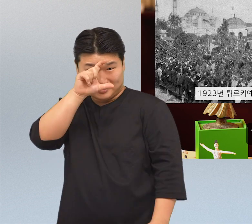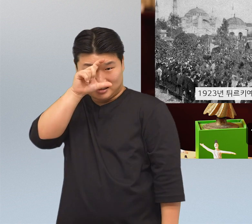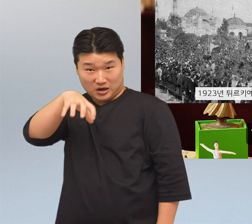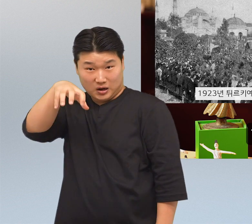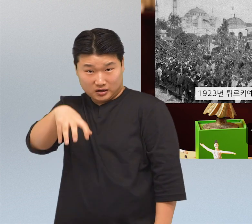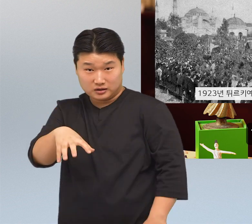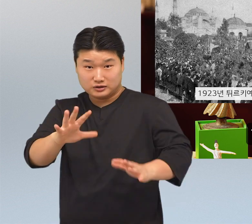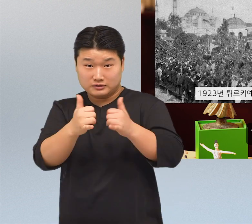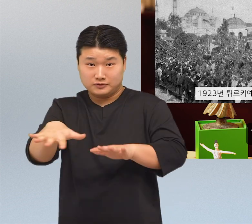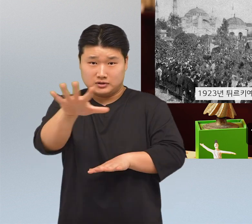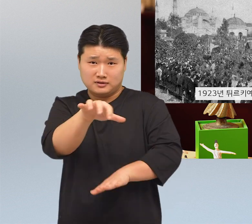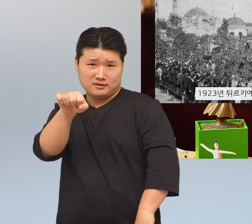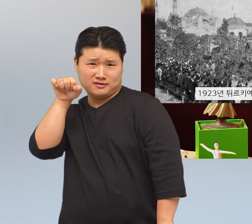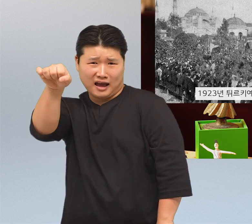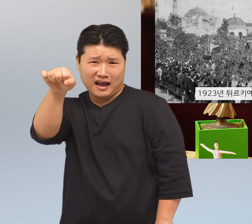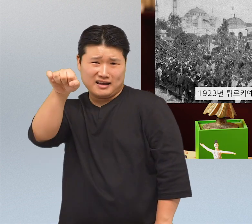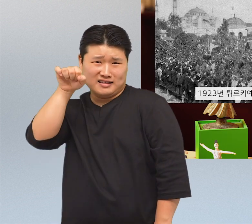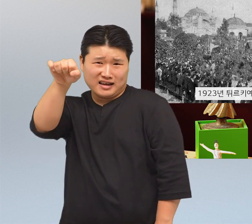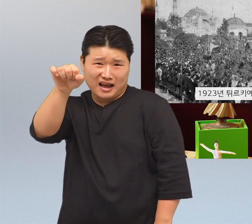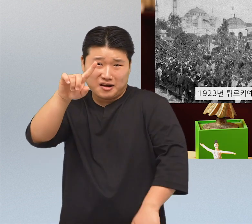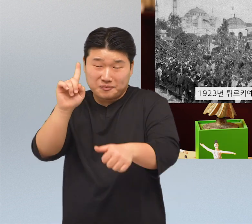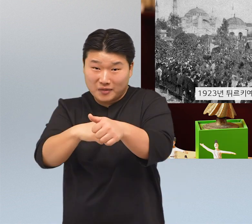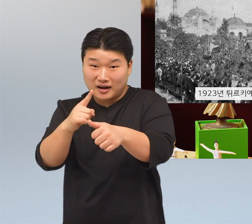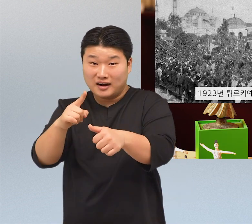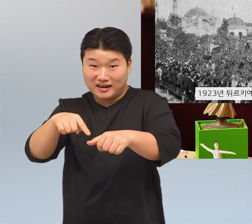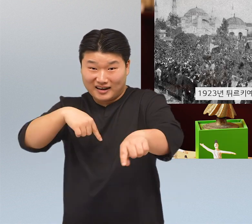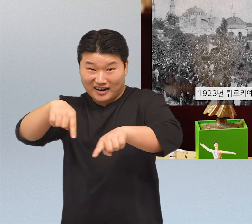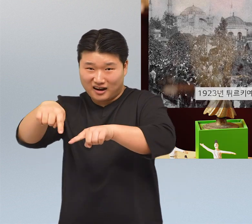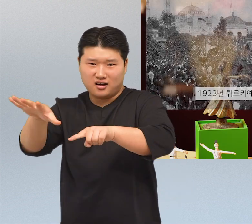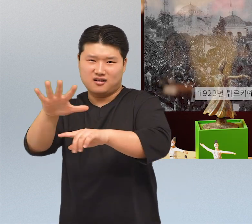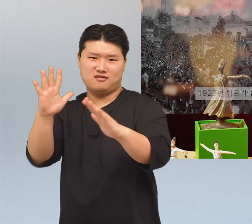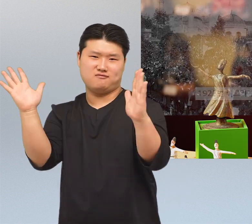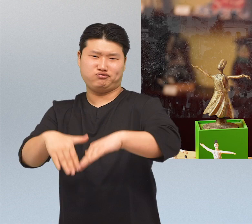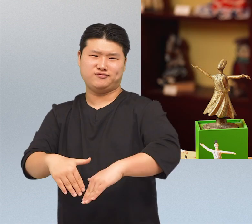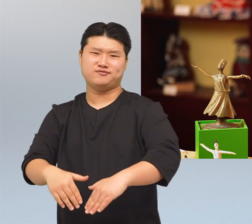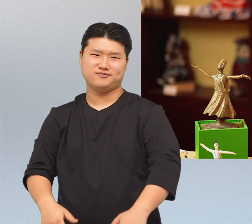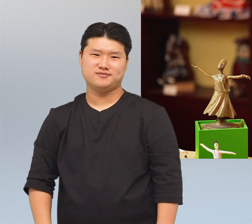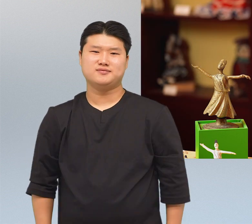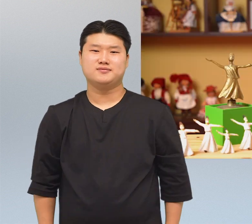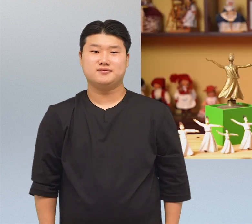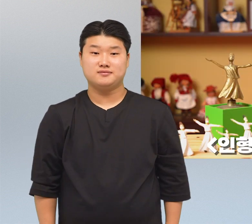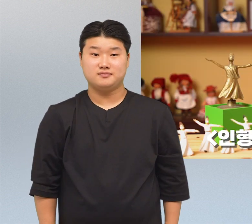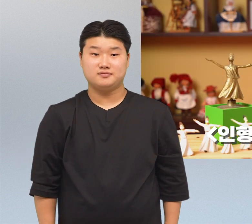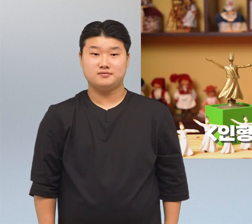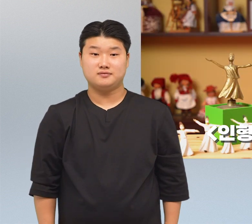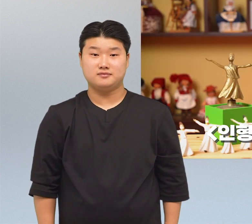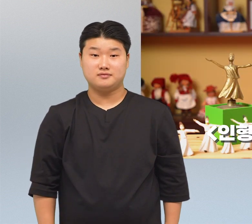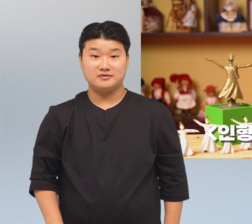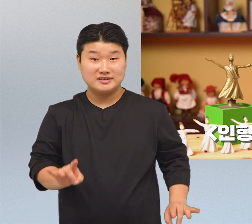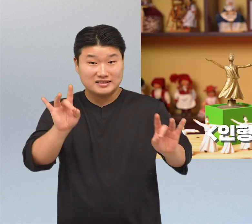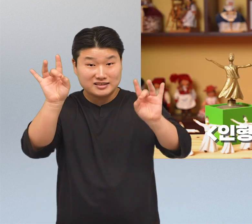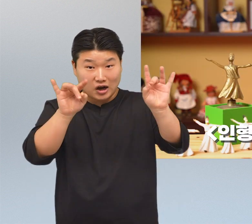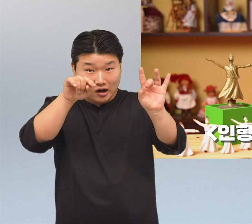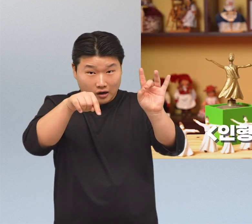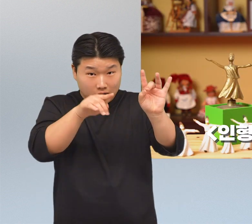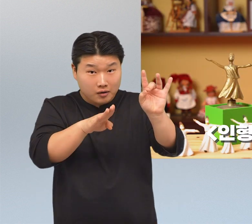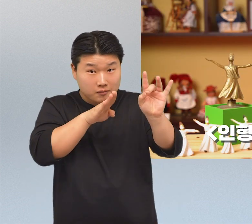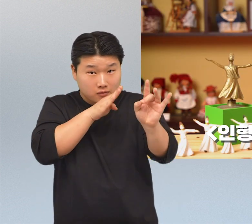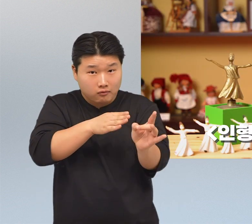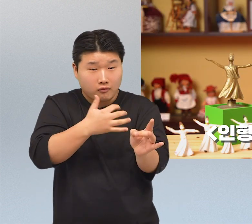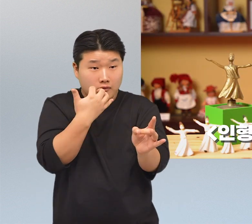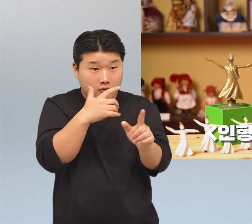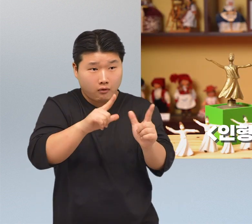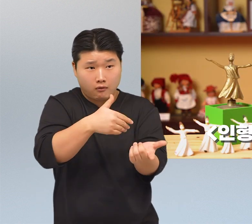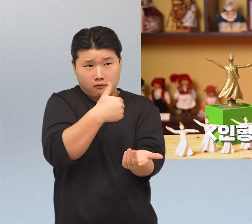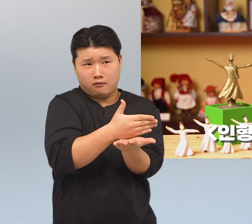일어난 국민혁명으로 그렇게 역사에서 퇴장했습니다. 인형 속의 문화가